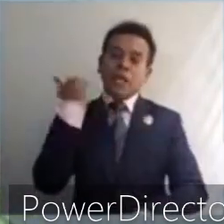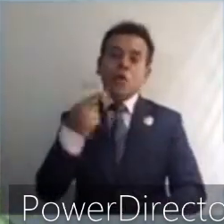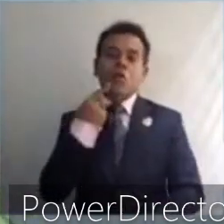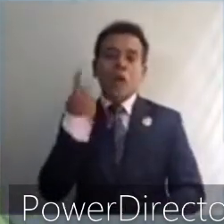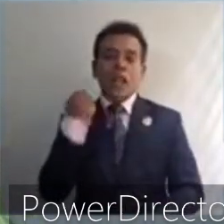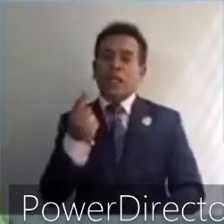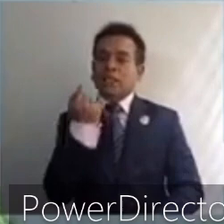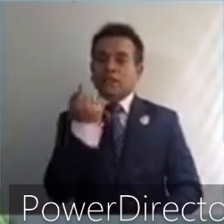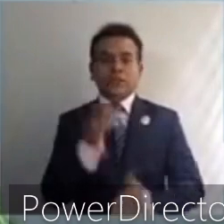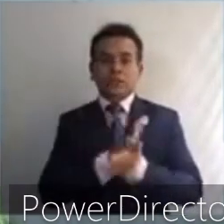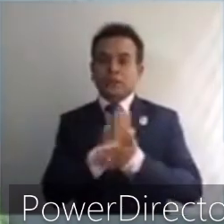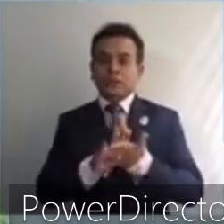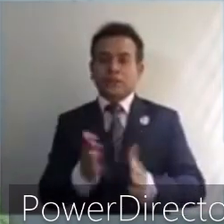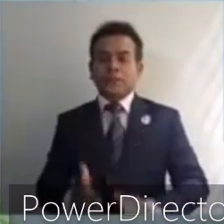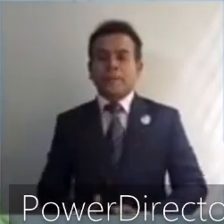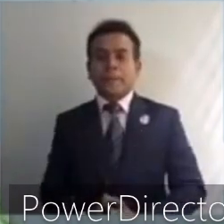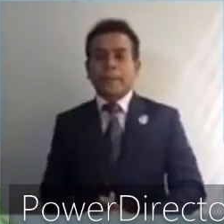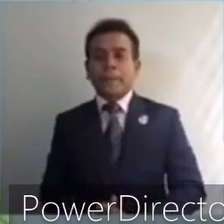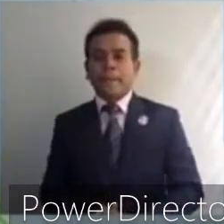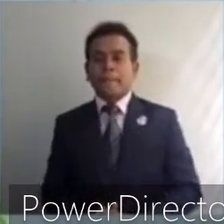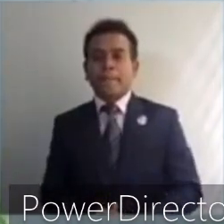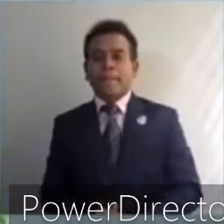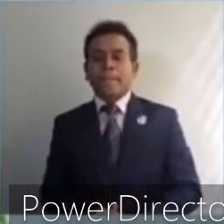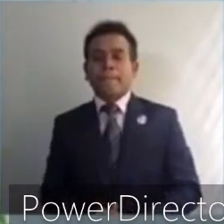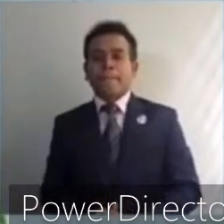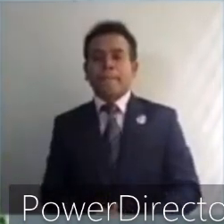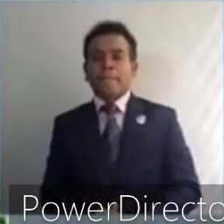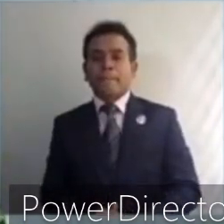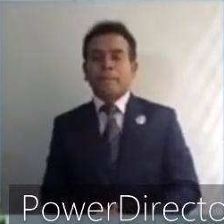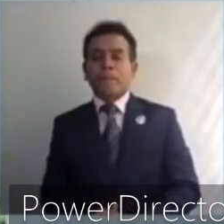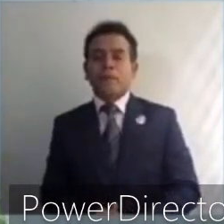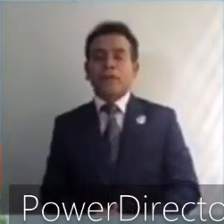আমাদের হটলাইনের তথ্য আপনাদেরকে জানাবো।